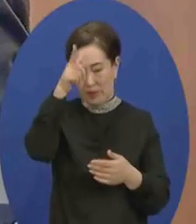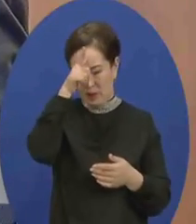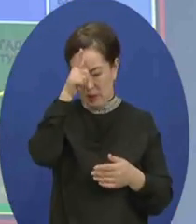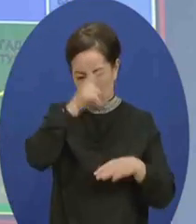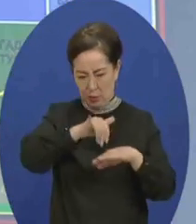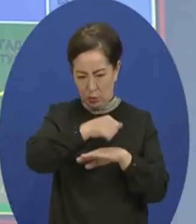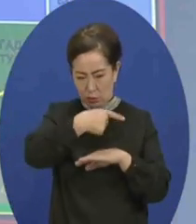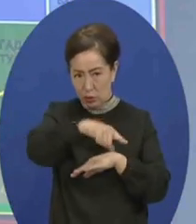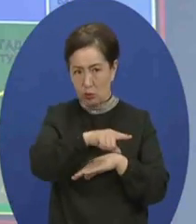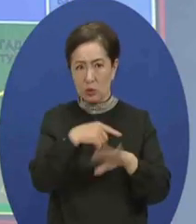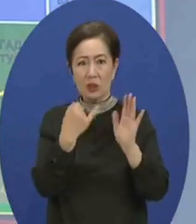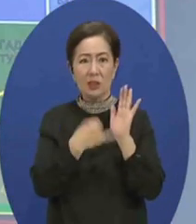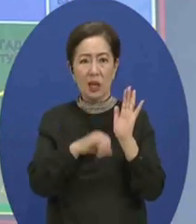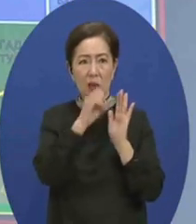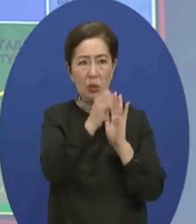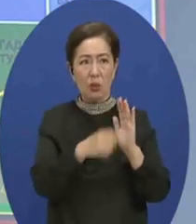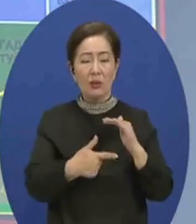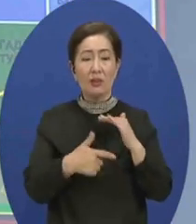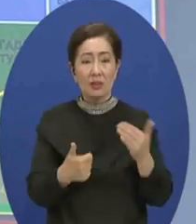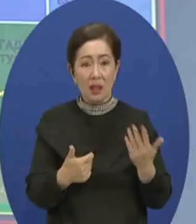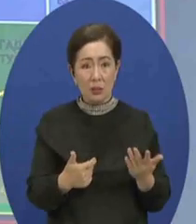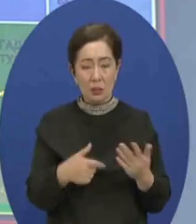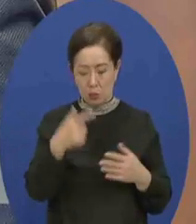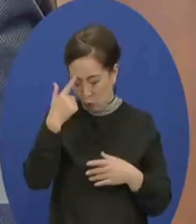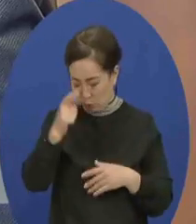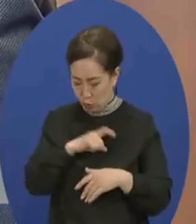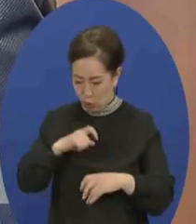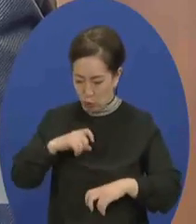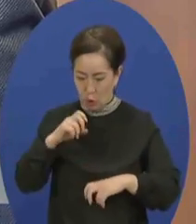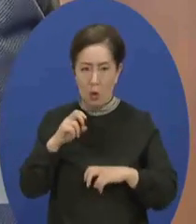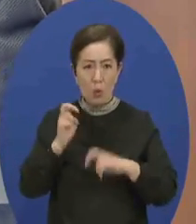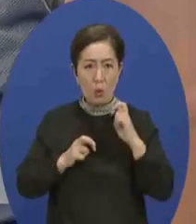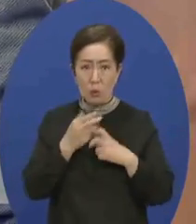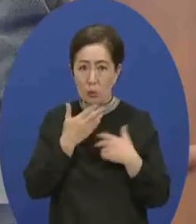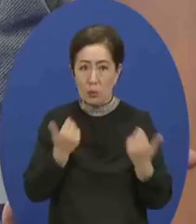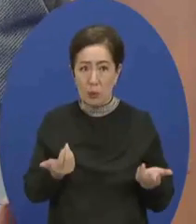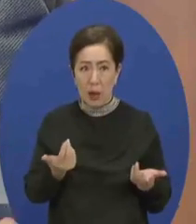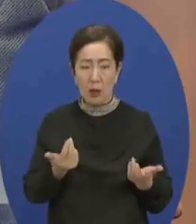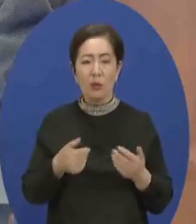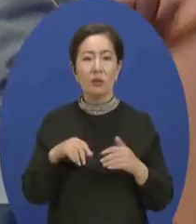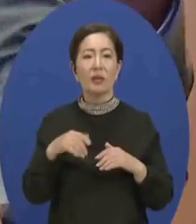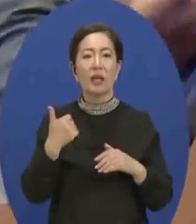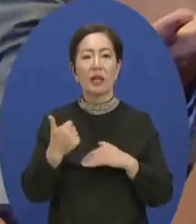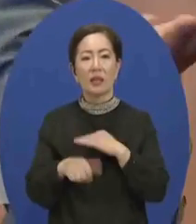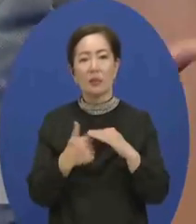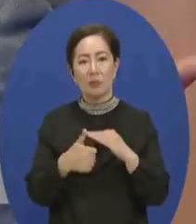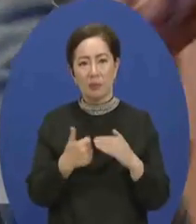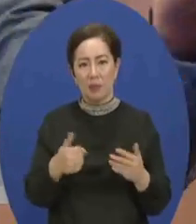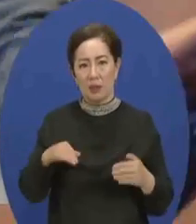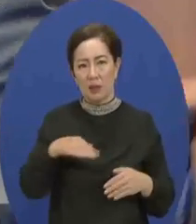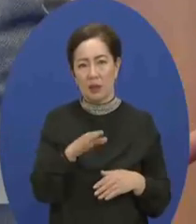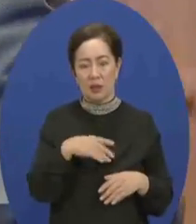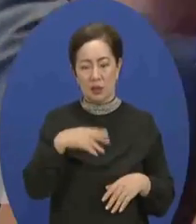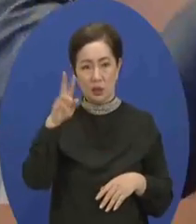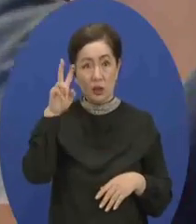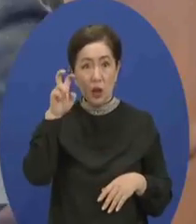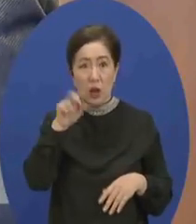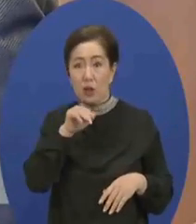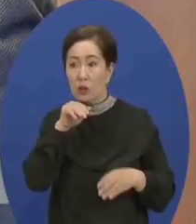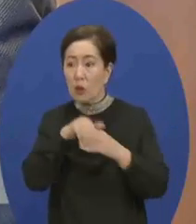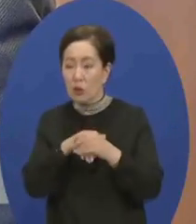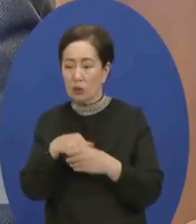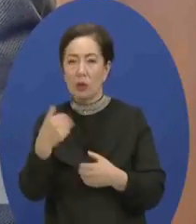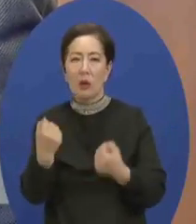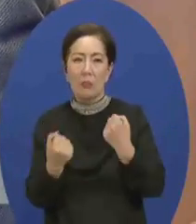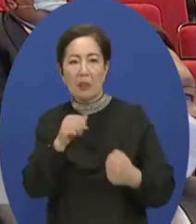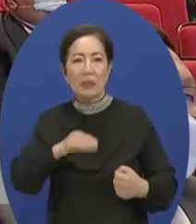60% татвартай байлж шээ. Онцгой татвар. А манад ямар татвар төрөхгүй. Тэгэл дими тэнэл арай л жоржинд орохтой машин унах нь олгүй